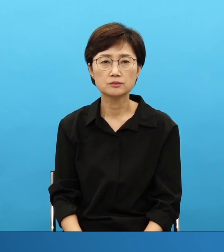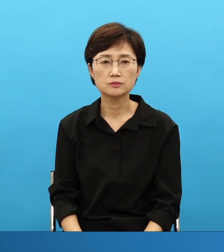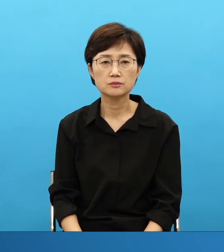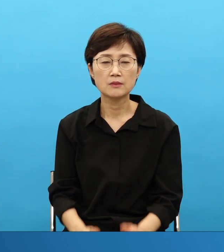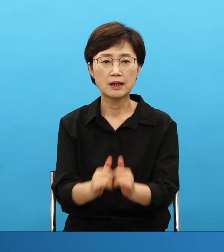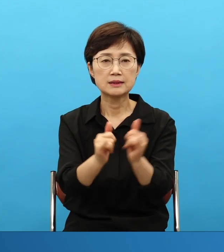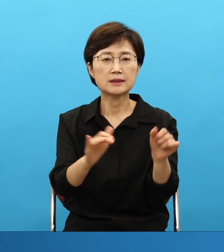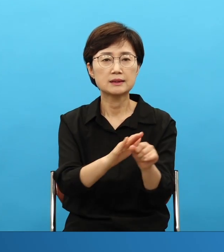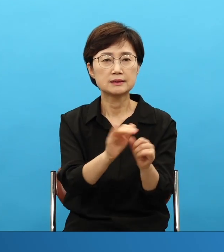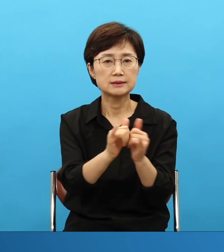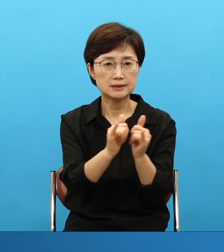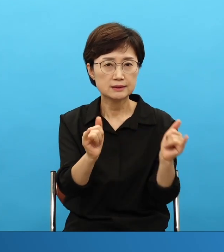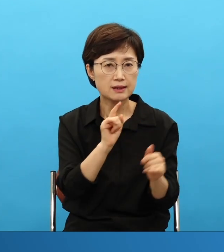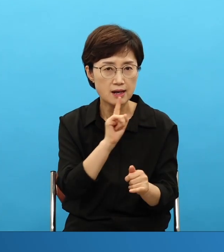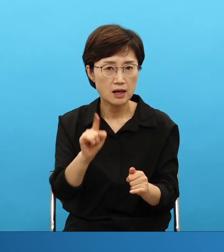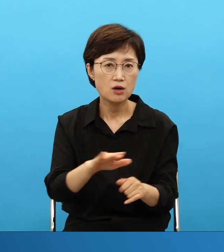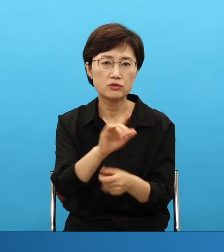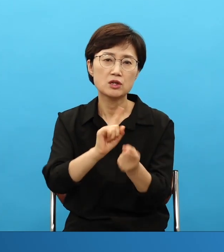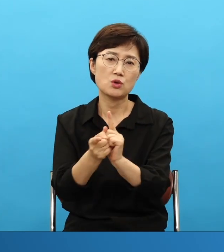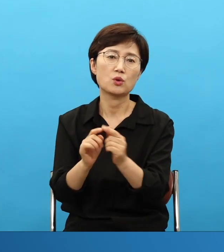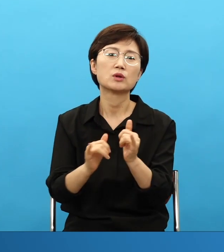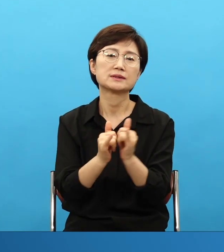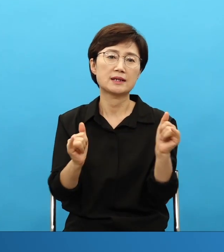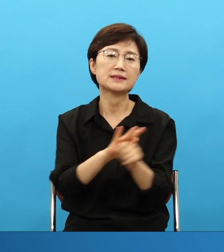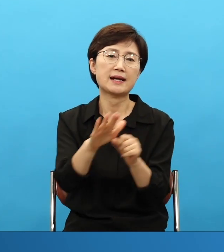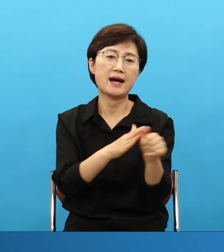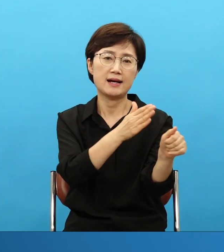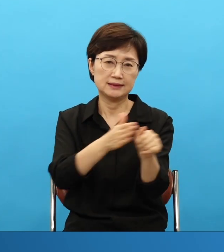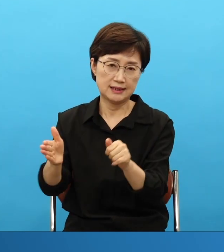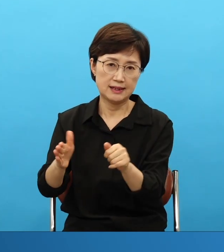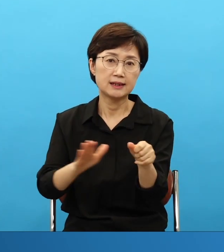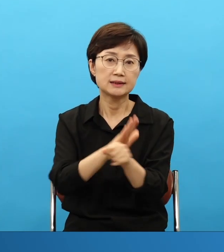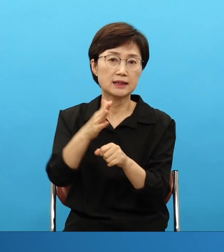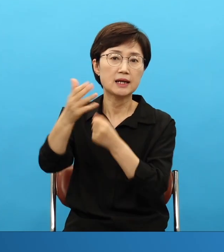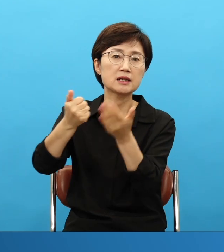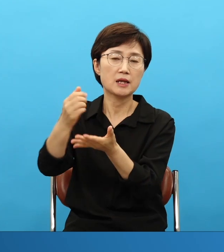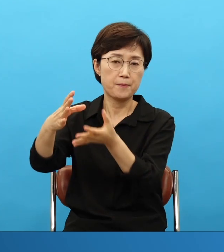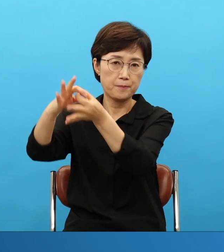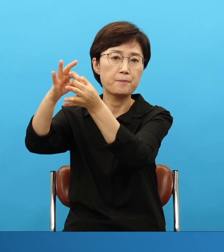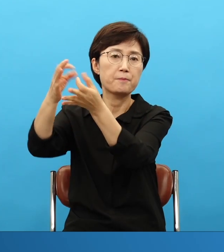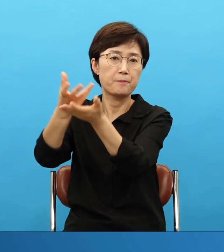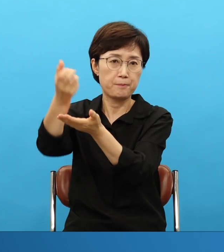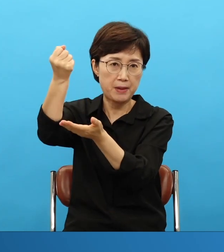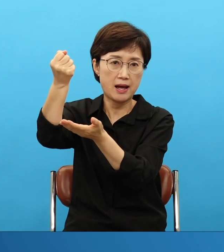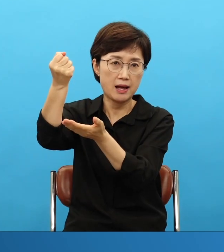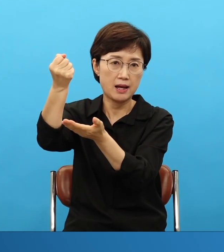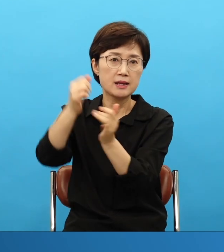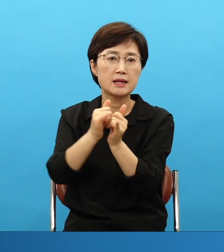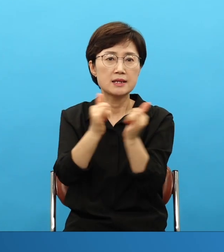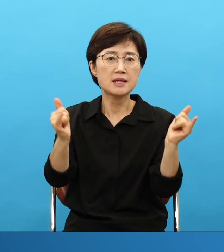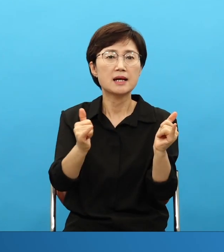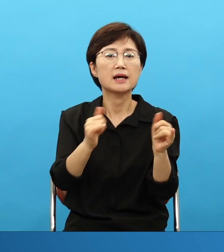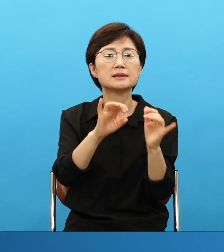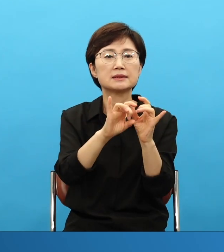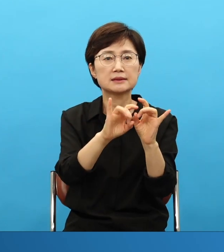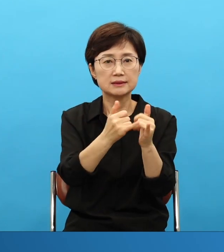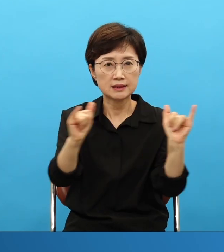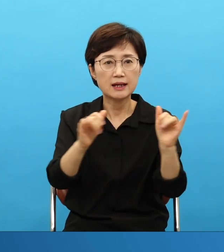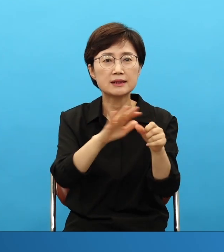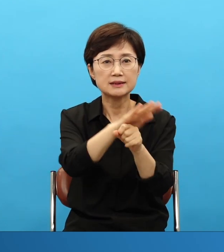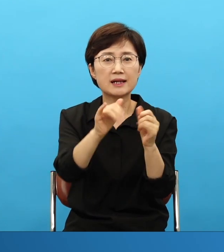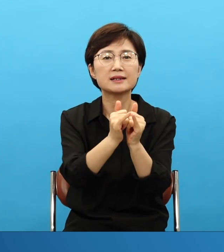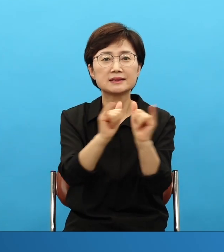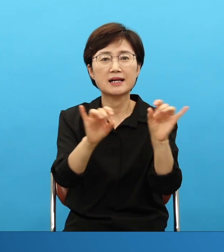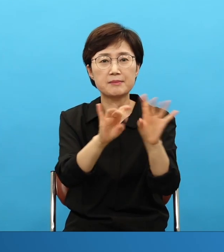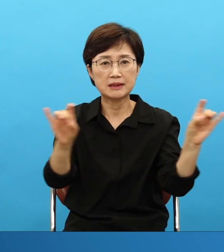합니다는 들 사랑은 하나 속한 것이니 사랑하는 자마다 하나님으로